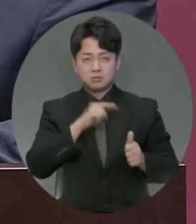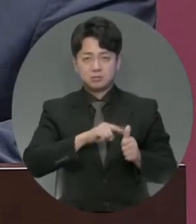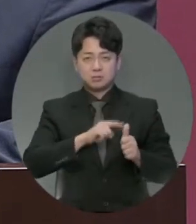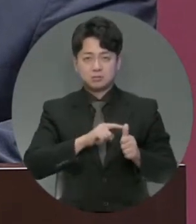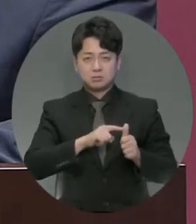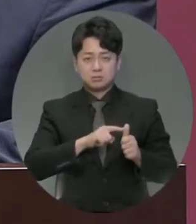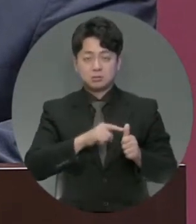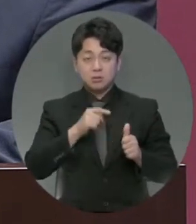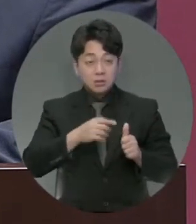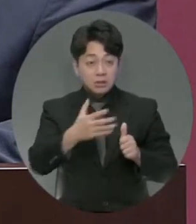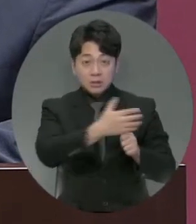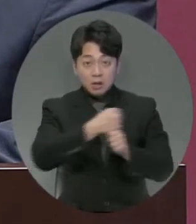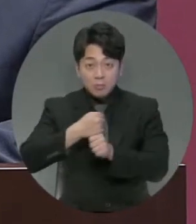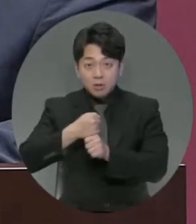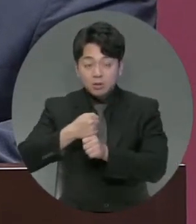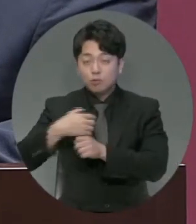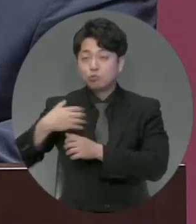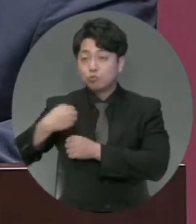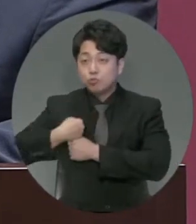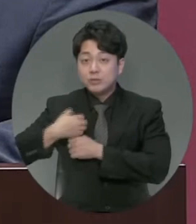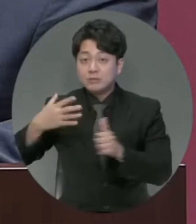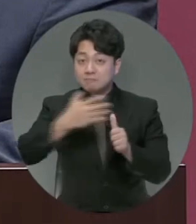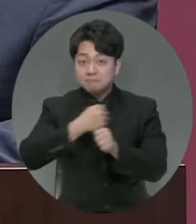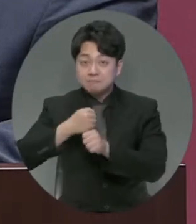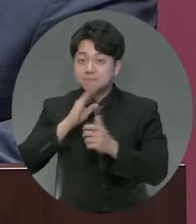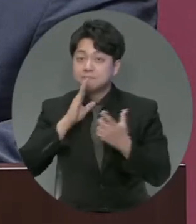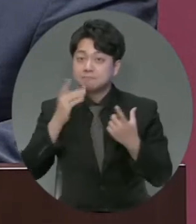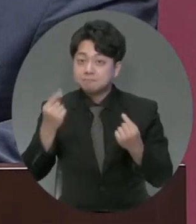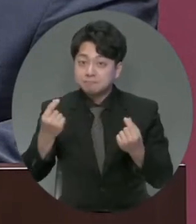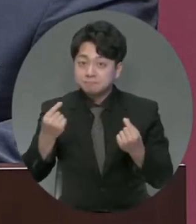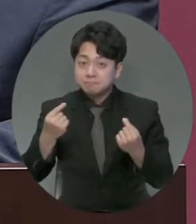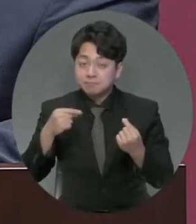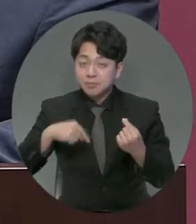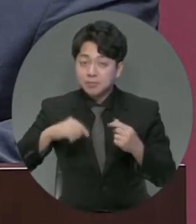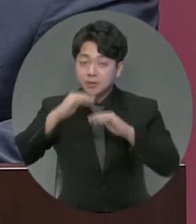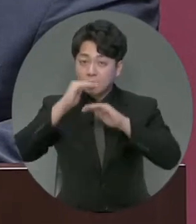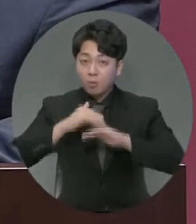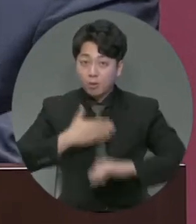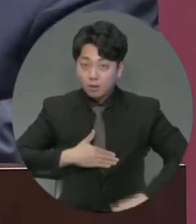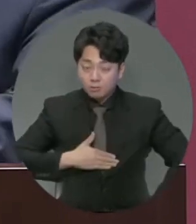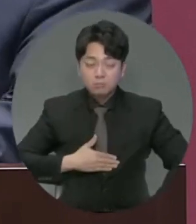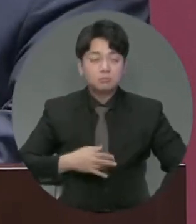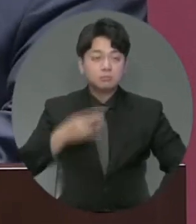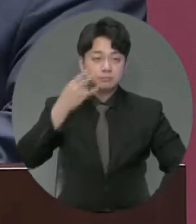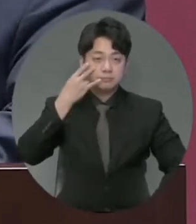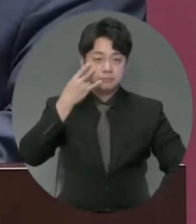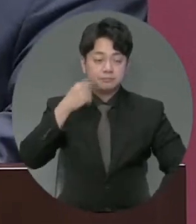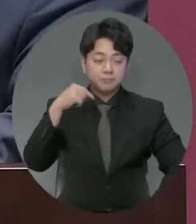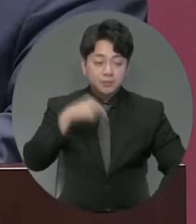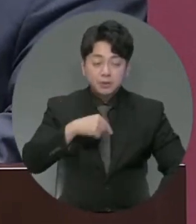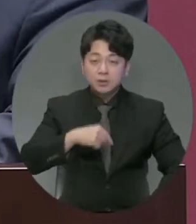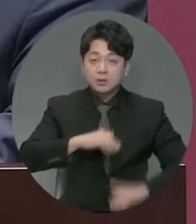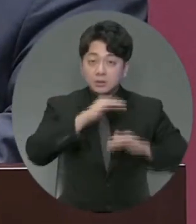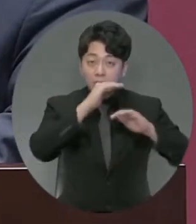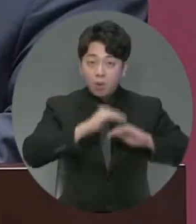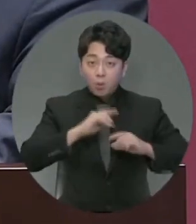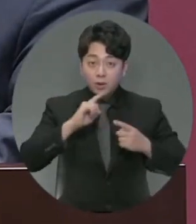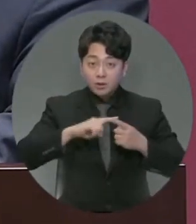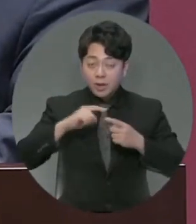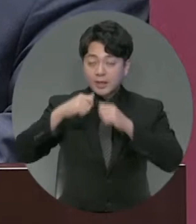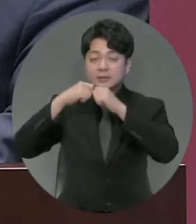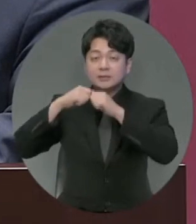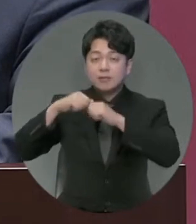작전 보고 받았습니까? 그 당시에 있었던 상황들은 제가 확인을 했습니다. 그때 군사작전에 대해서 세부적으로 설명해